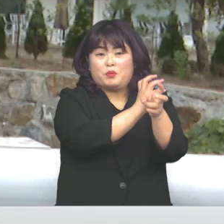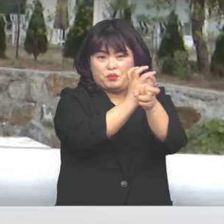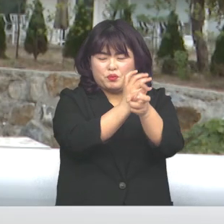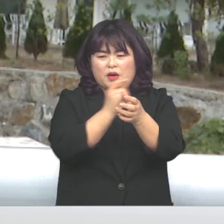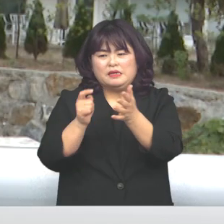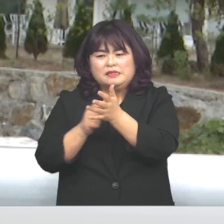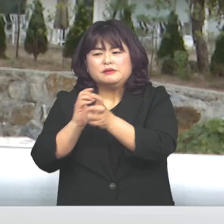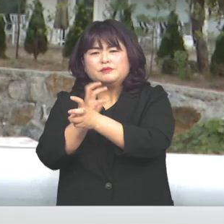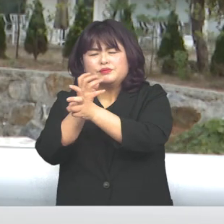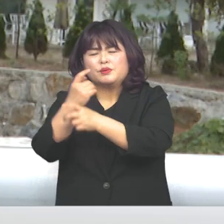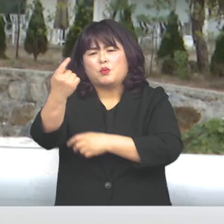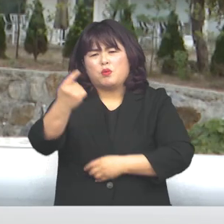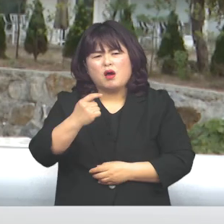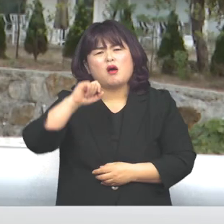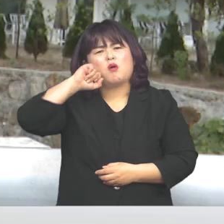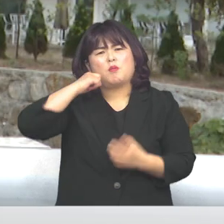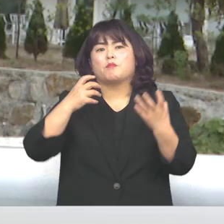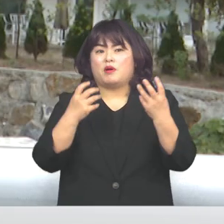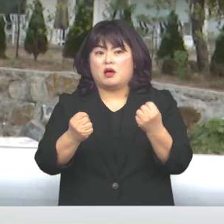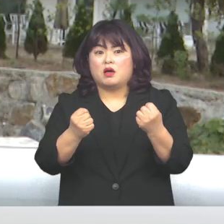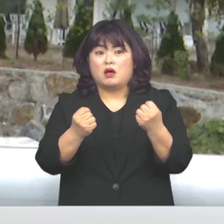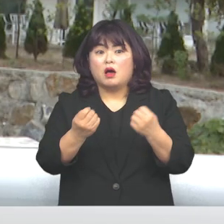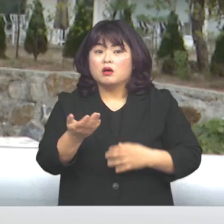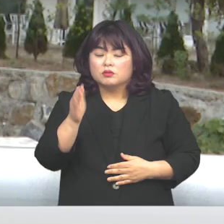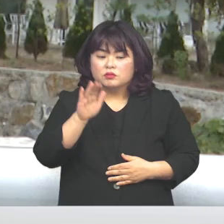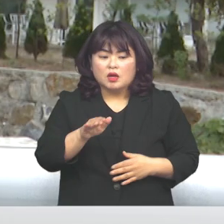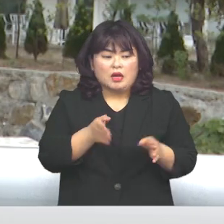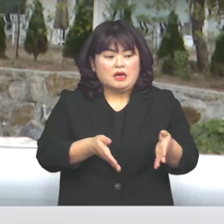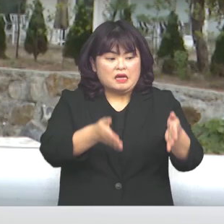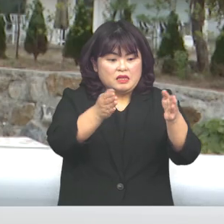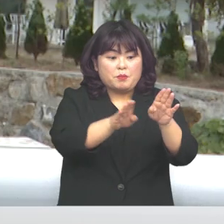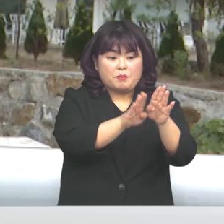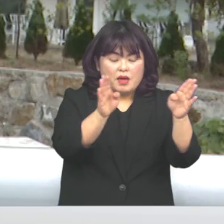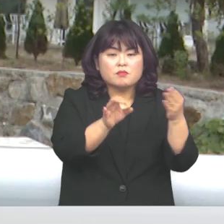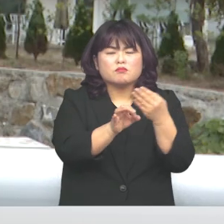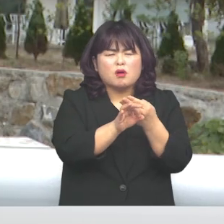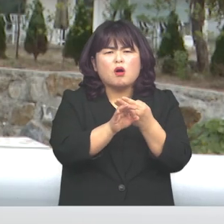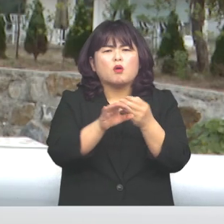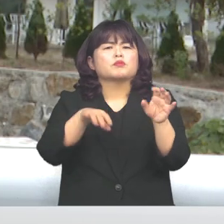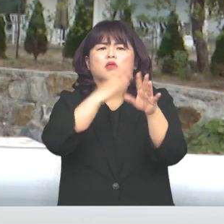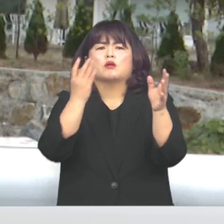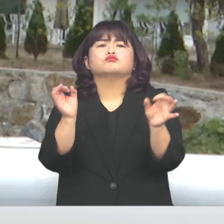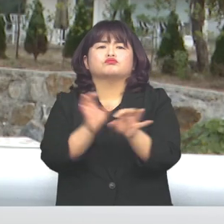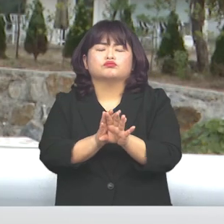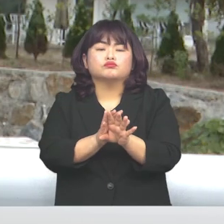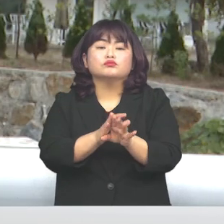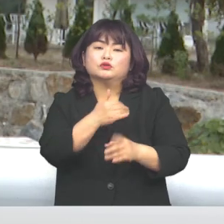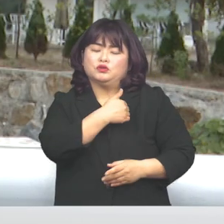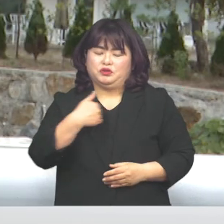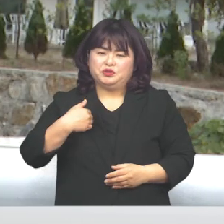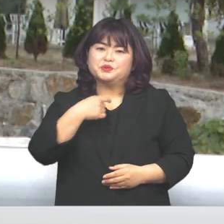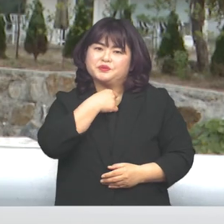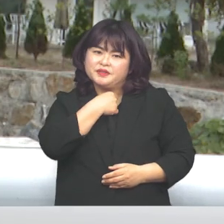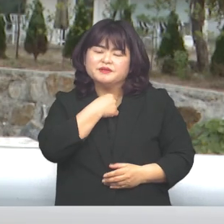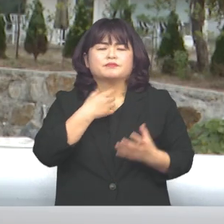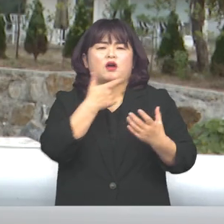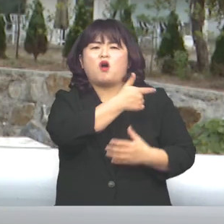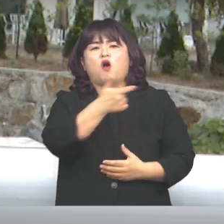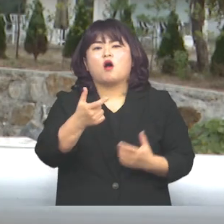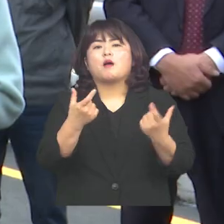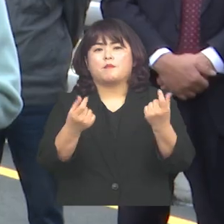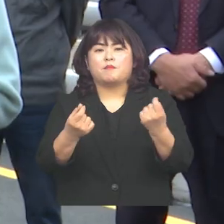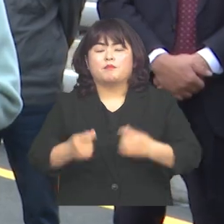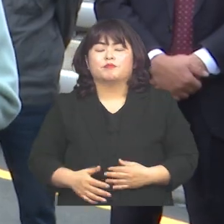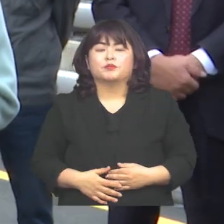구급차가 들어오기도 어렵고 근데 지금 이런 게 다 이제 일거에 개선이 됐으니까 주민들 만족도는 굉장히